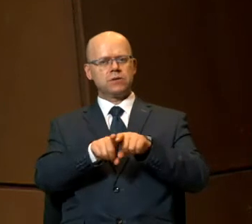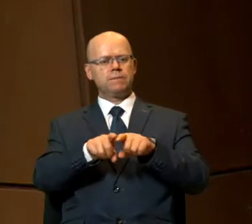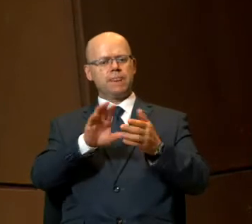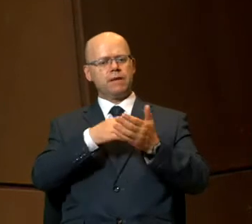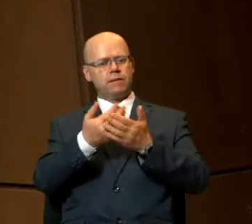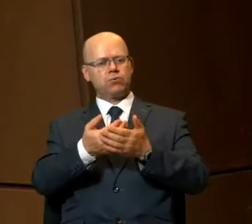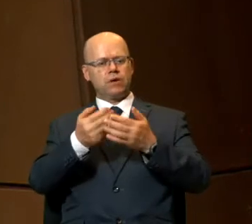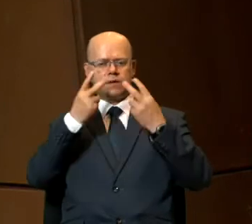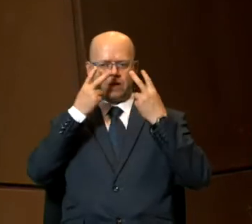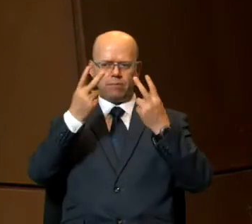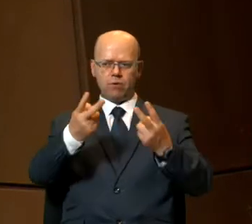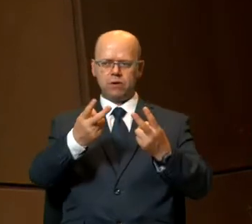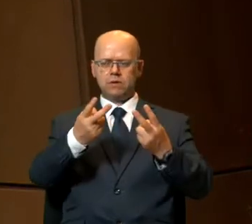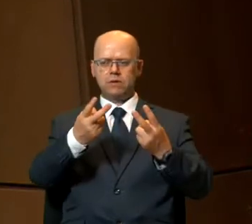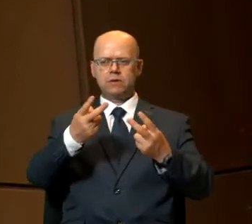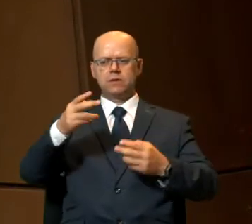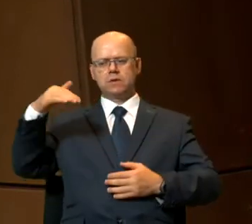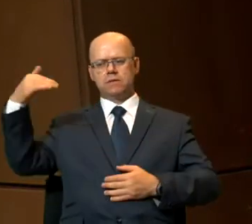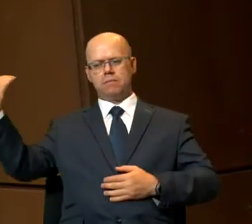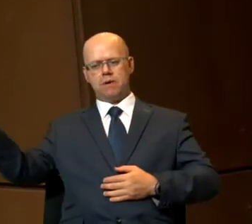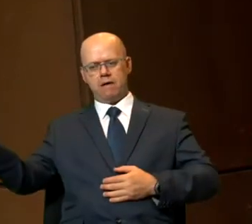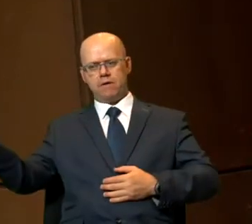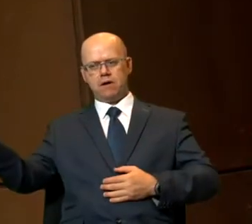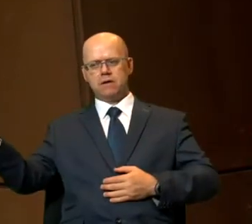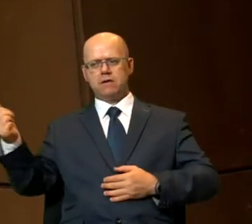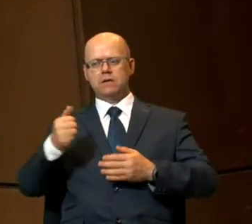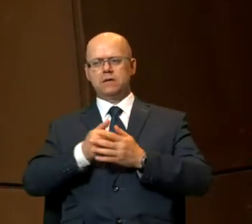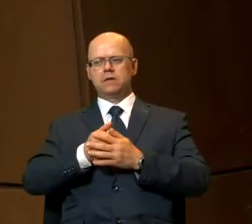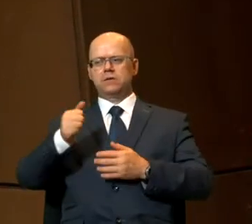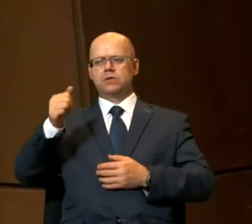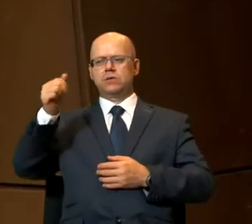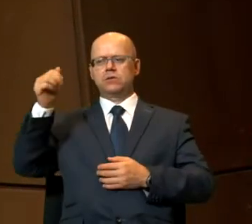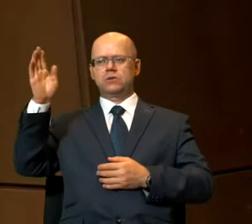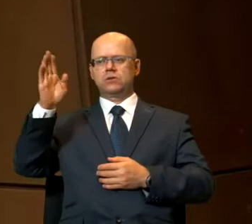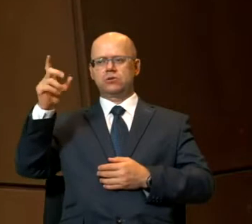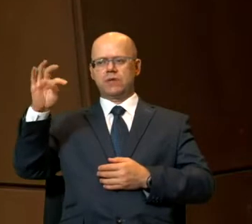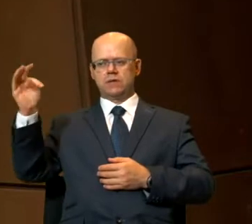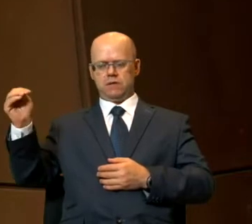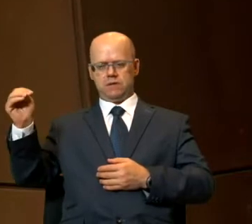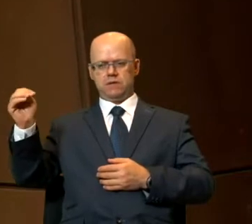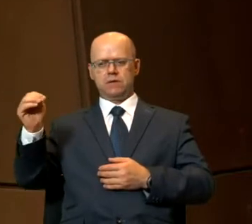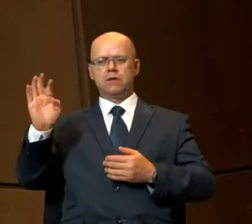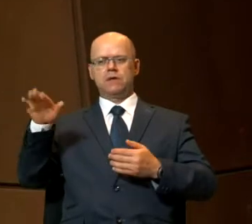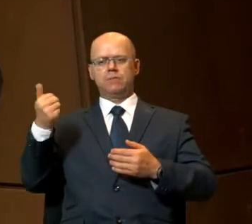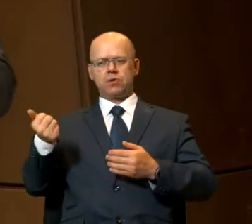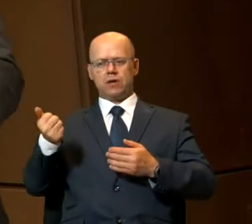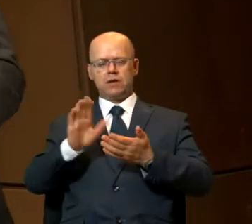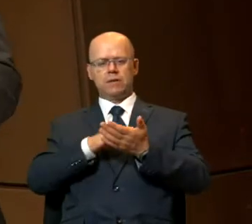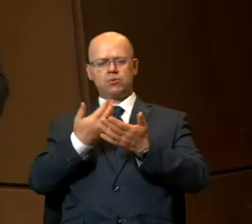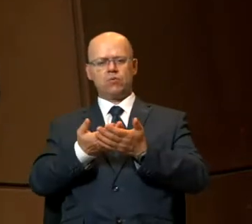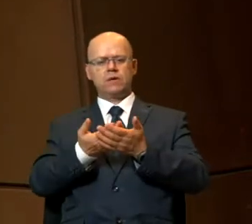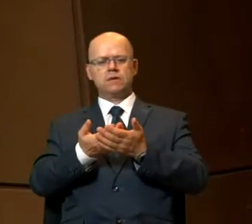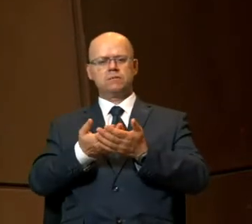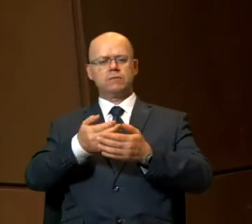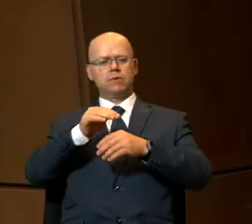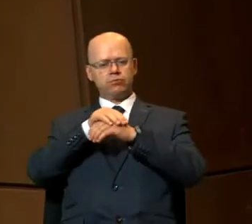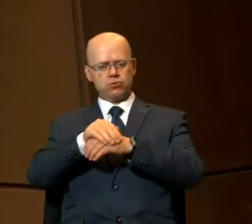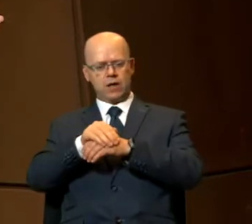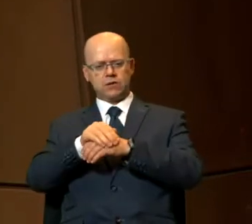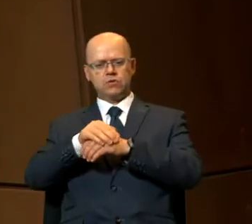na politycznej stronie prawej. Ludzie jak Carl Schmitt właśnie w ten sposób to wyrażają, że mamy tam rozróżnienie na przyjaciół i wrogów,